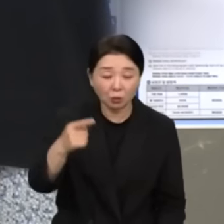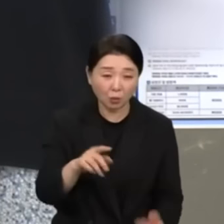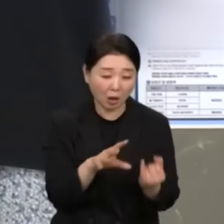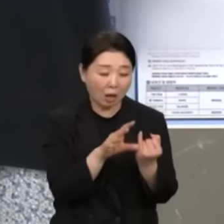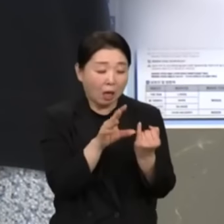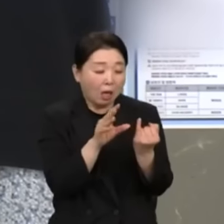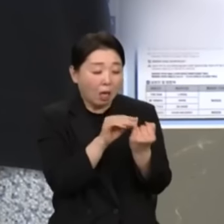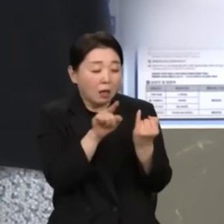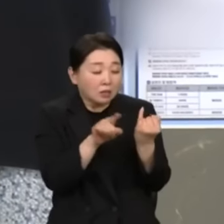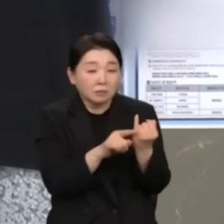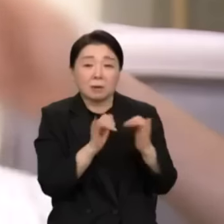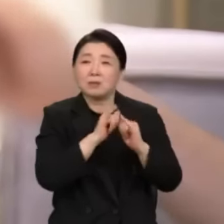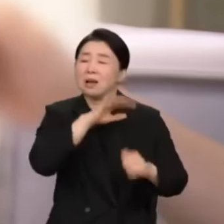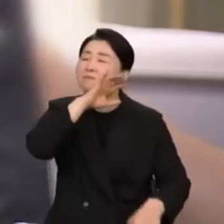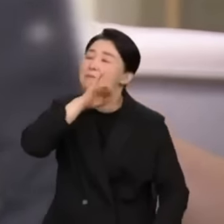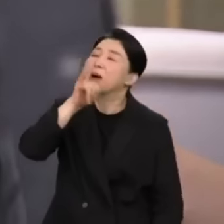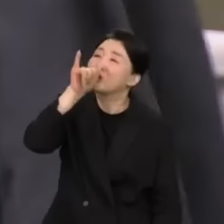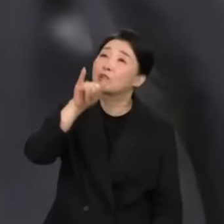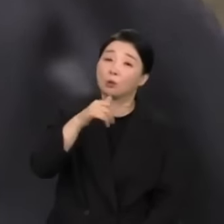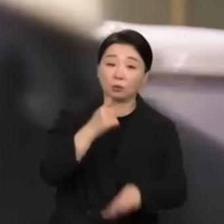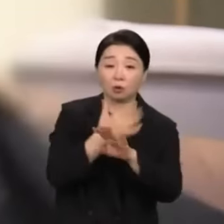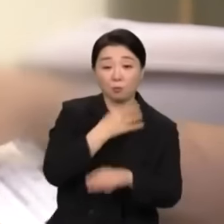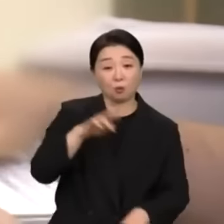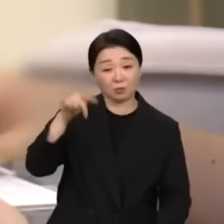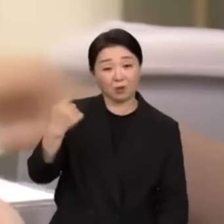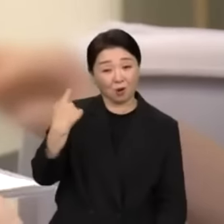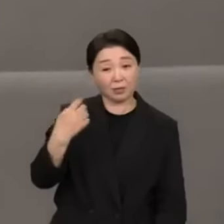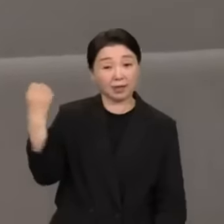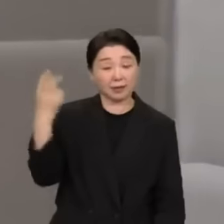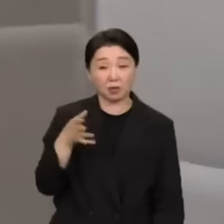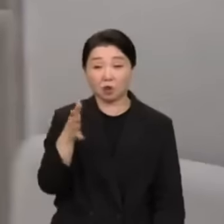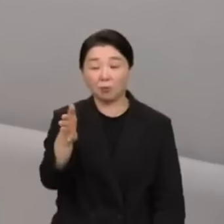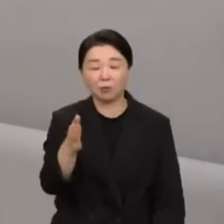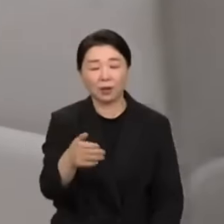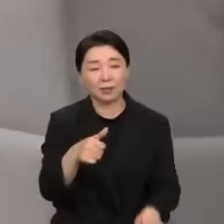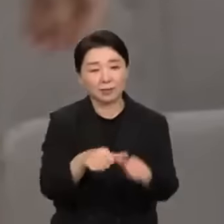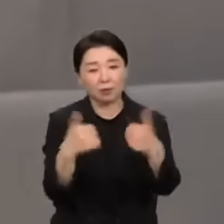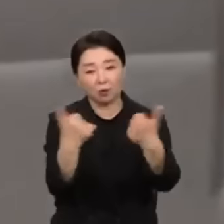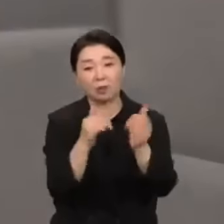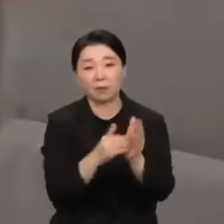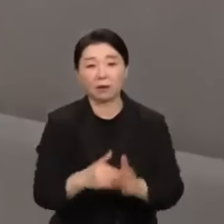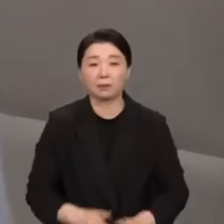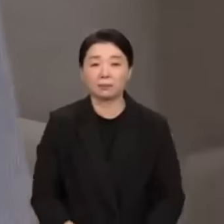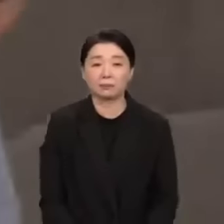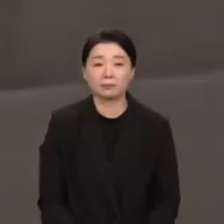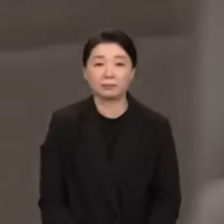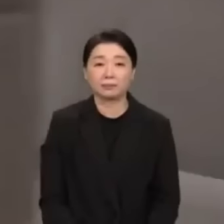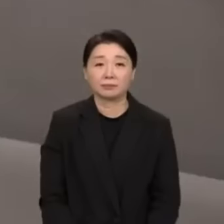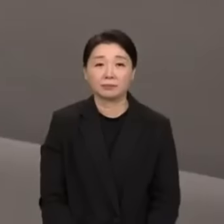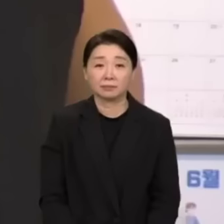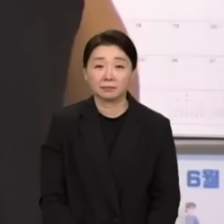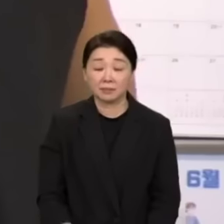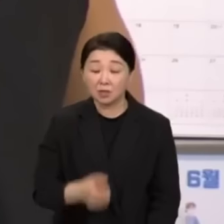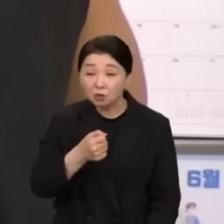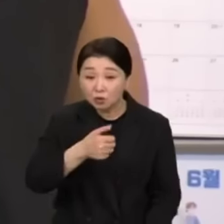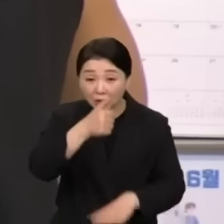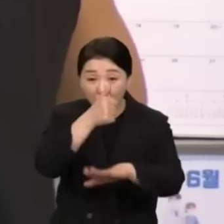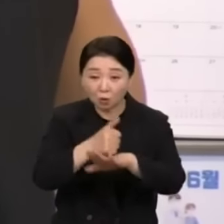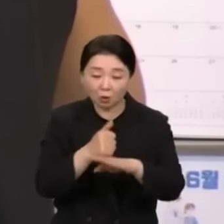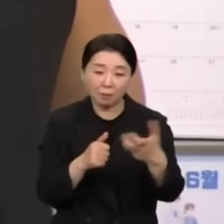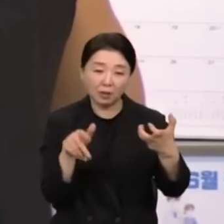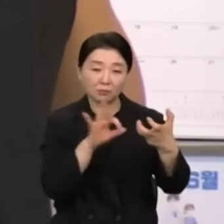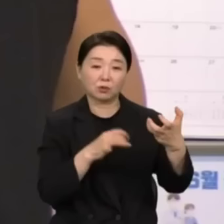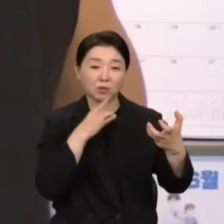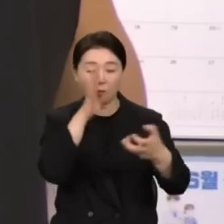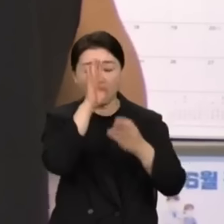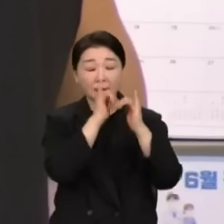임산부들의 항의가 이어지자 결국 복지부는 어제 다시 전문가 자문회의를 열었습니다. 취재 결과 80%만